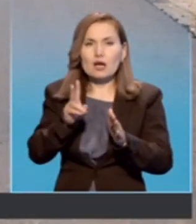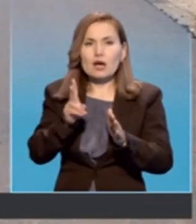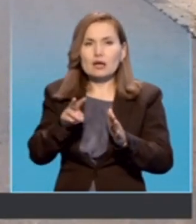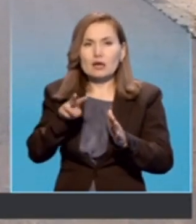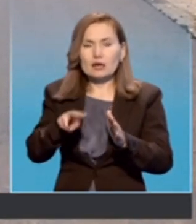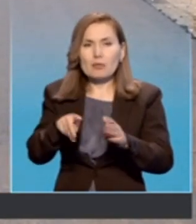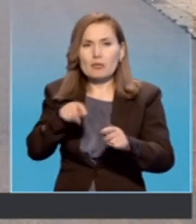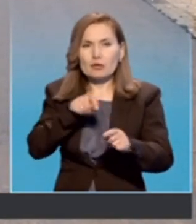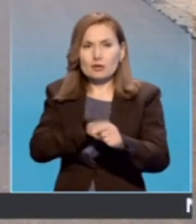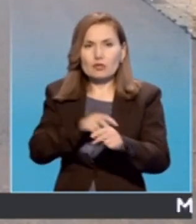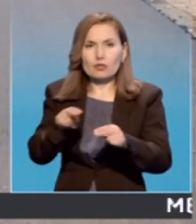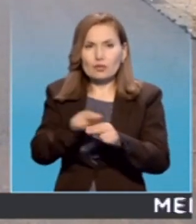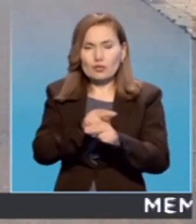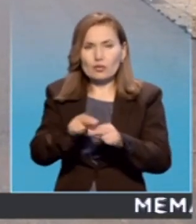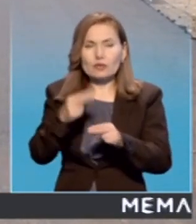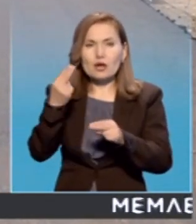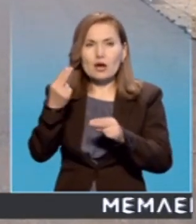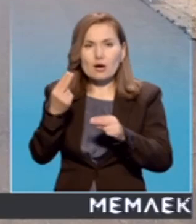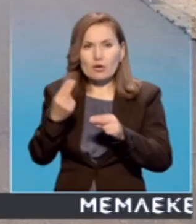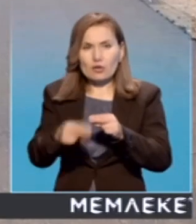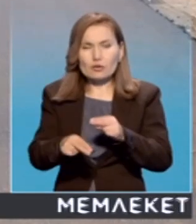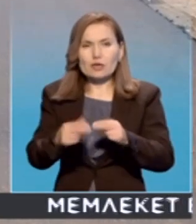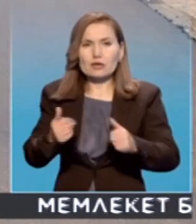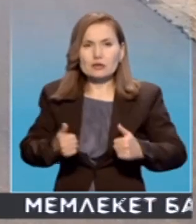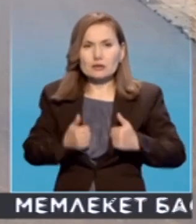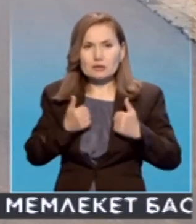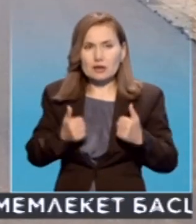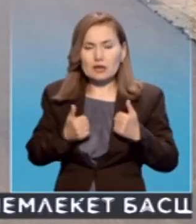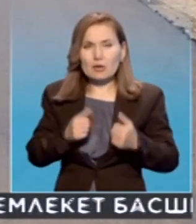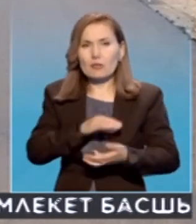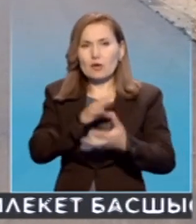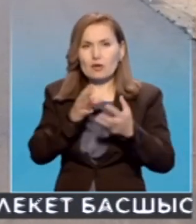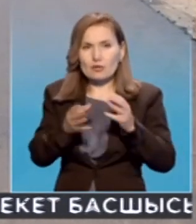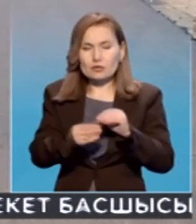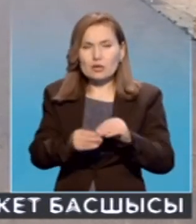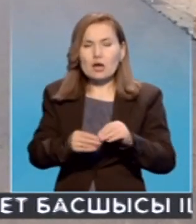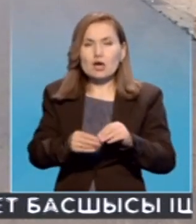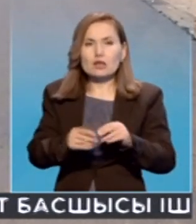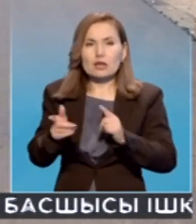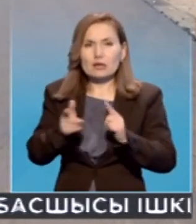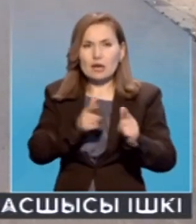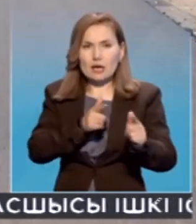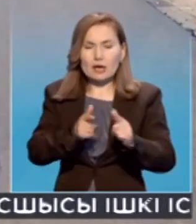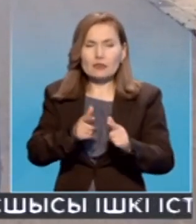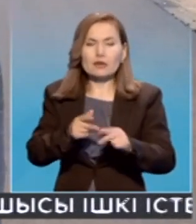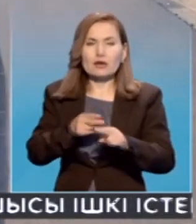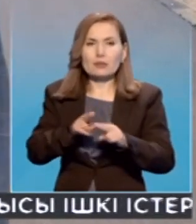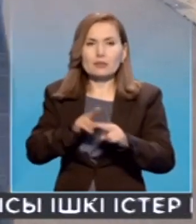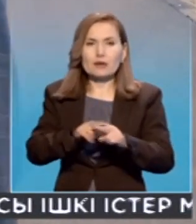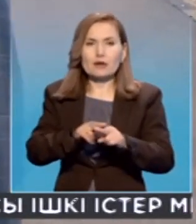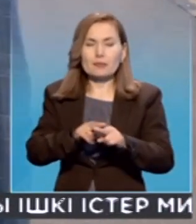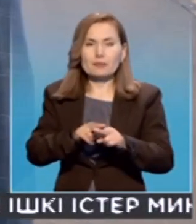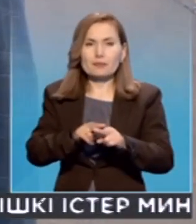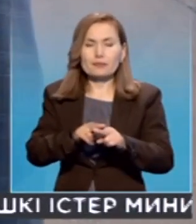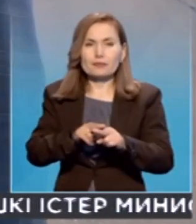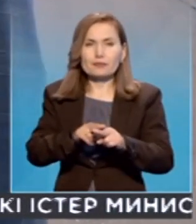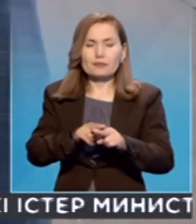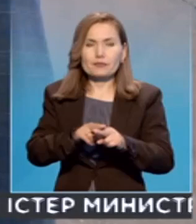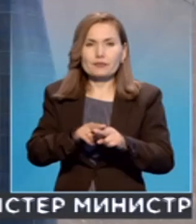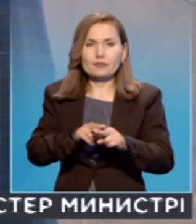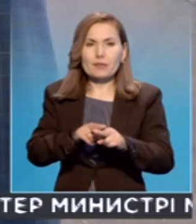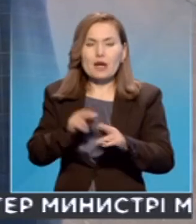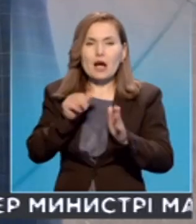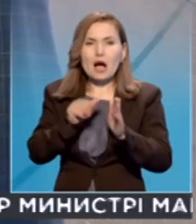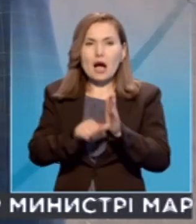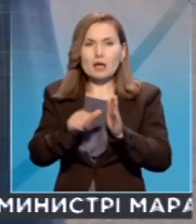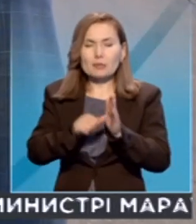көлік өтетін жағдайға жеткізуге тырысып отырмыз. Оны бітіруге дайынбыз. Қалған 60 там